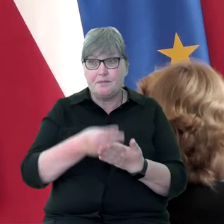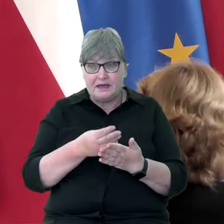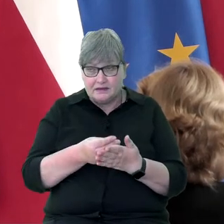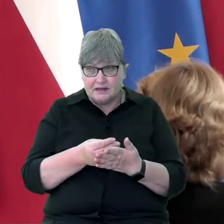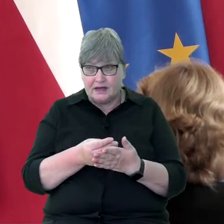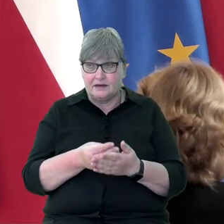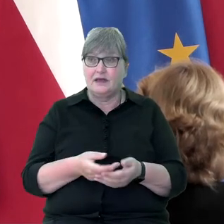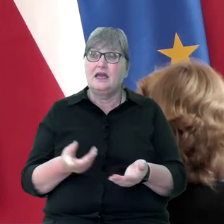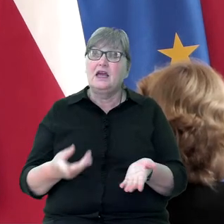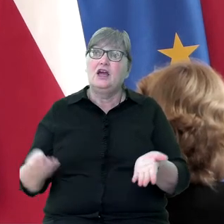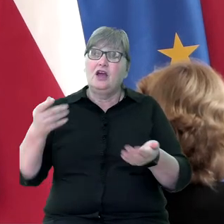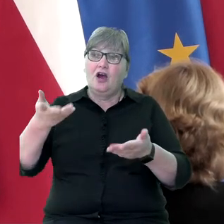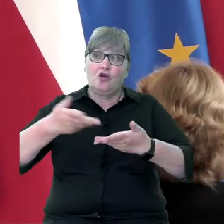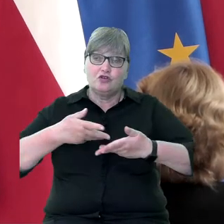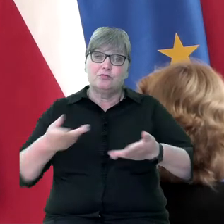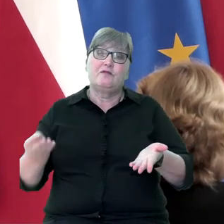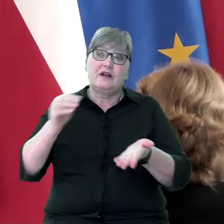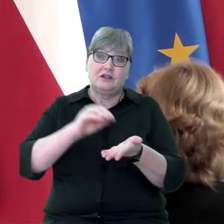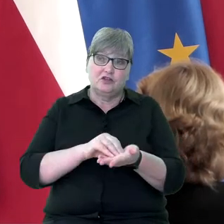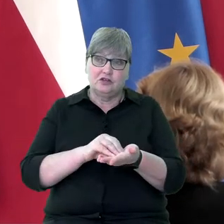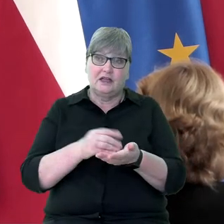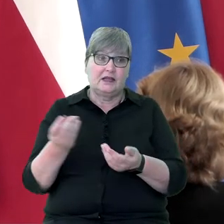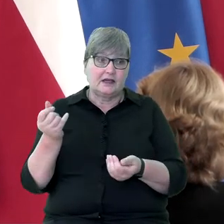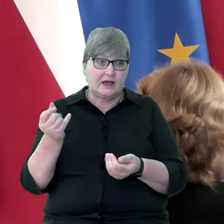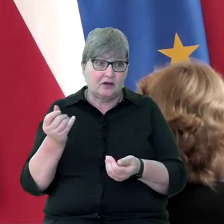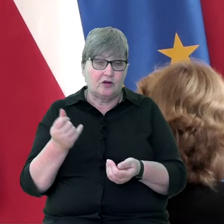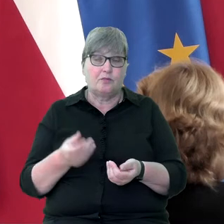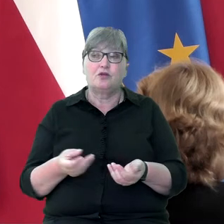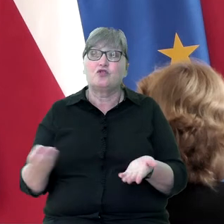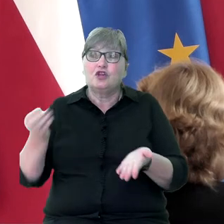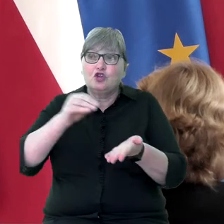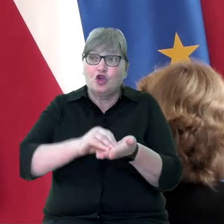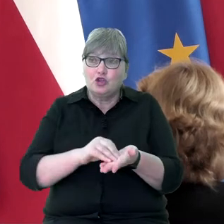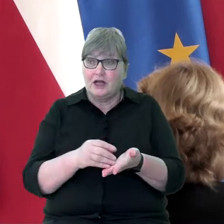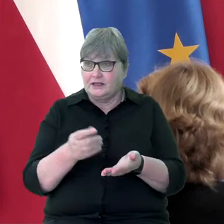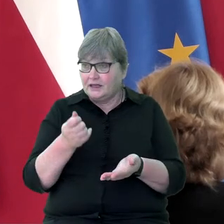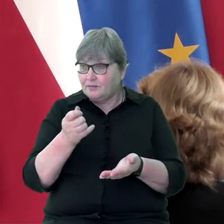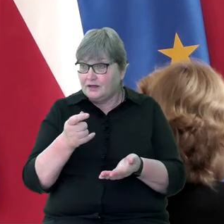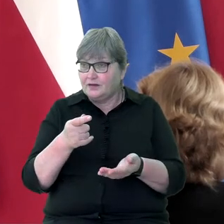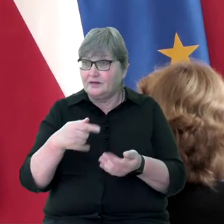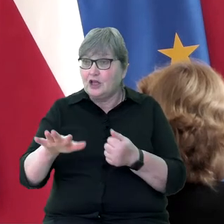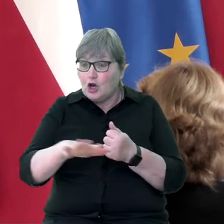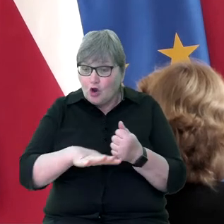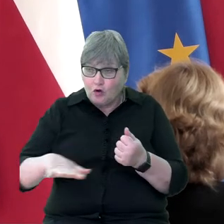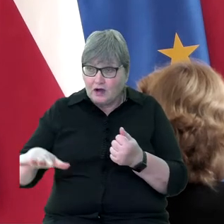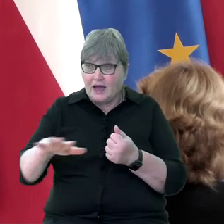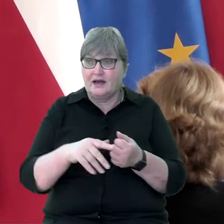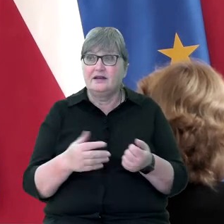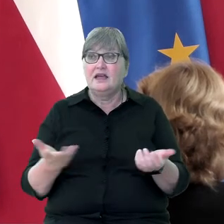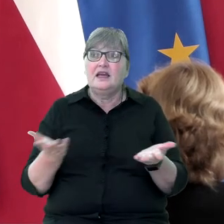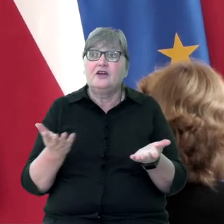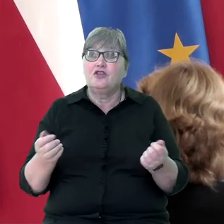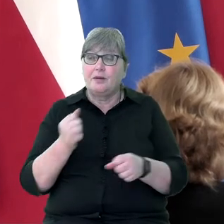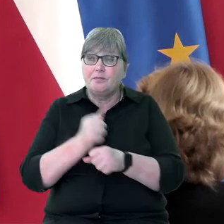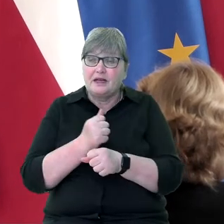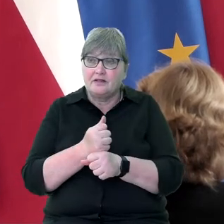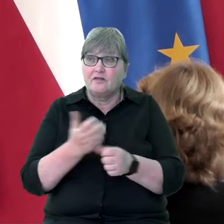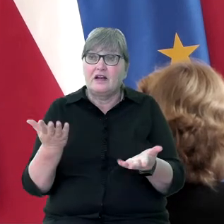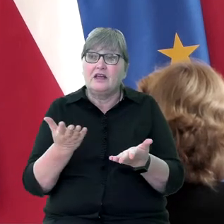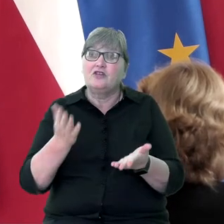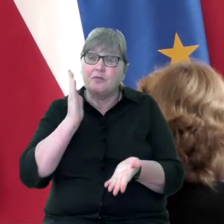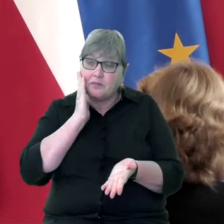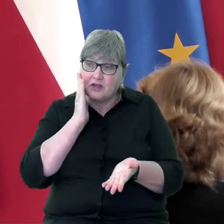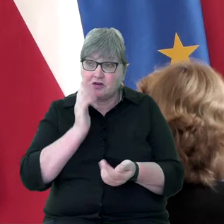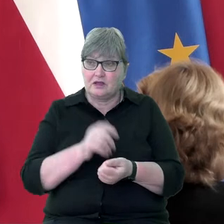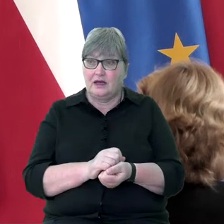gdy utrzymywali rodzinę, dodatek lokalny w zależności od miejsca, gdzie pracowali, na przykład w Warszawie, w